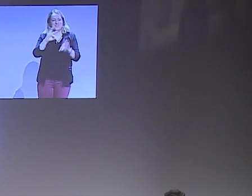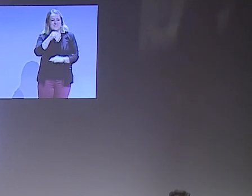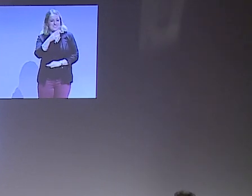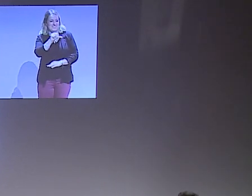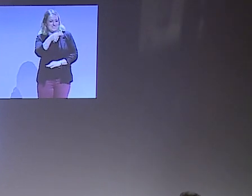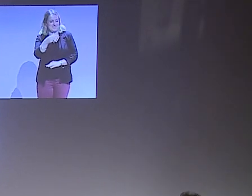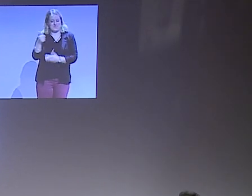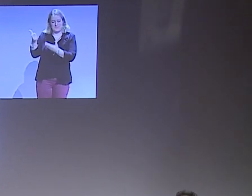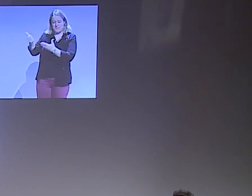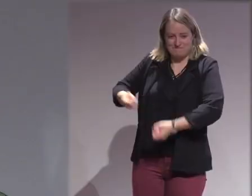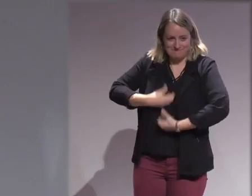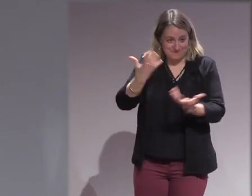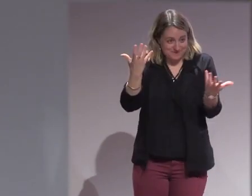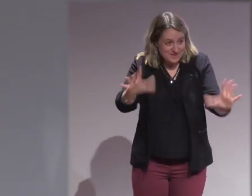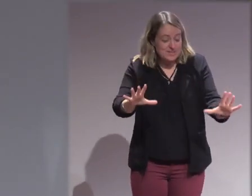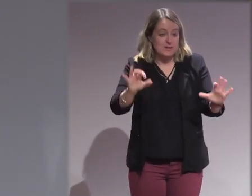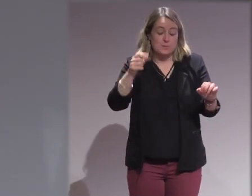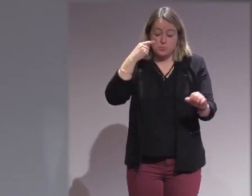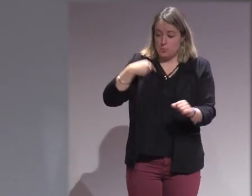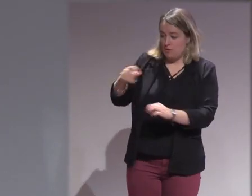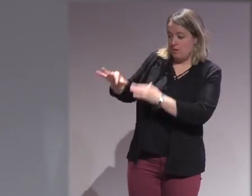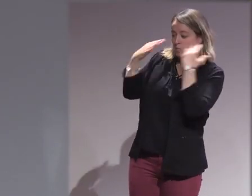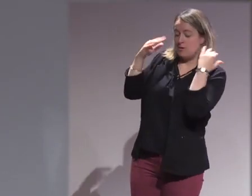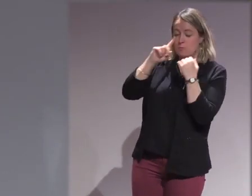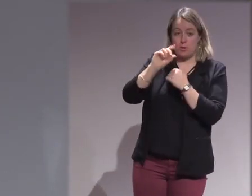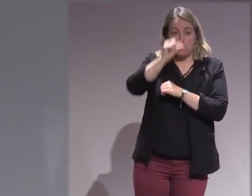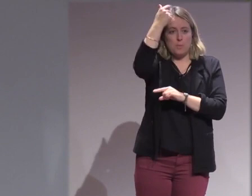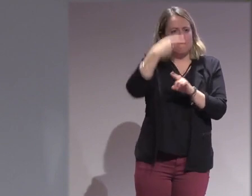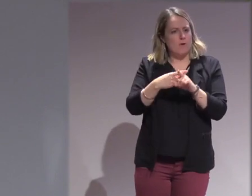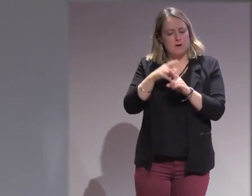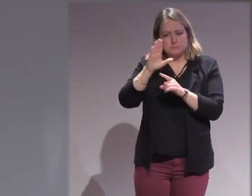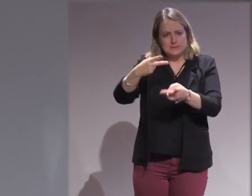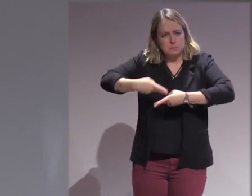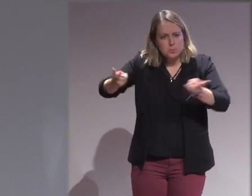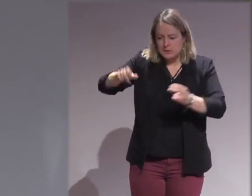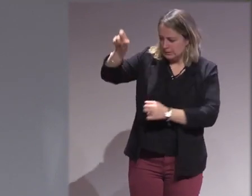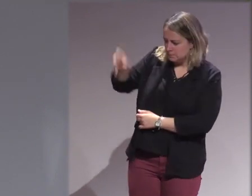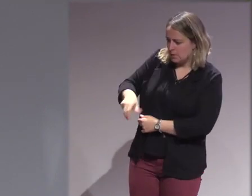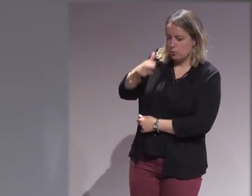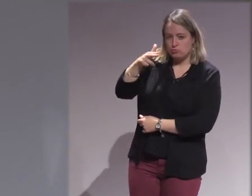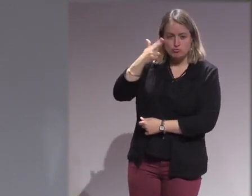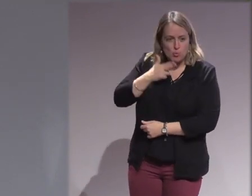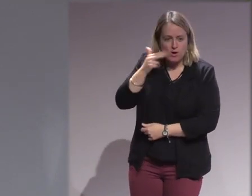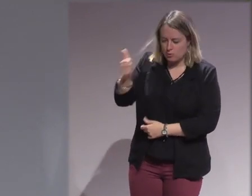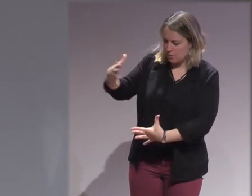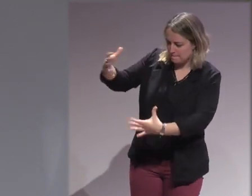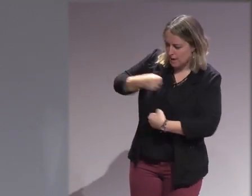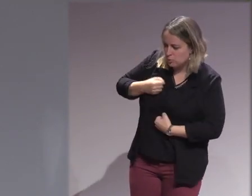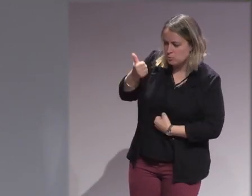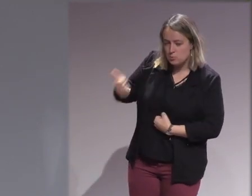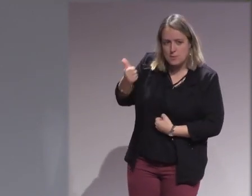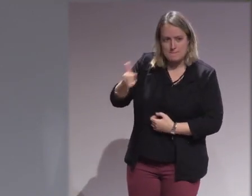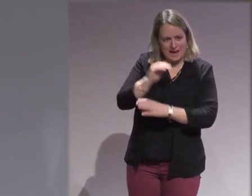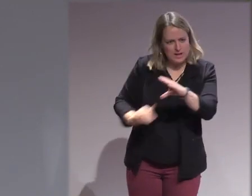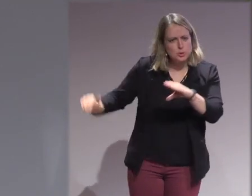une grande inspiration parce que c'est la première fois que je voyais sur la scène publique en France une personne noire adoptée, adulte et qui tenait